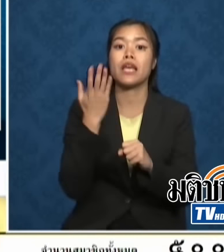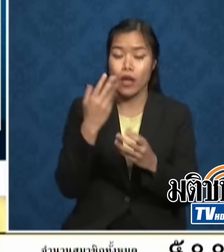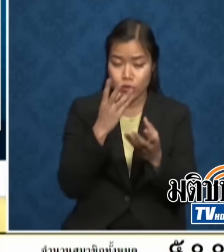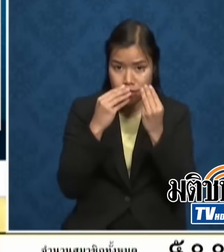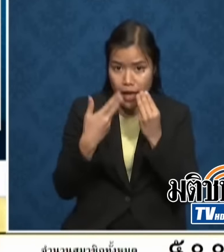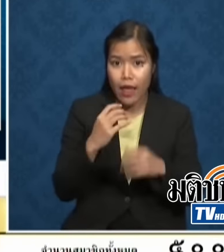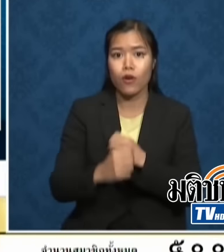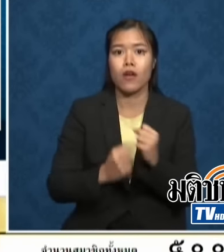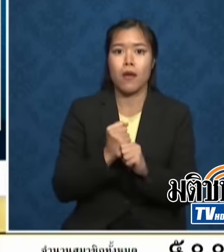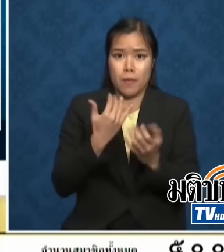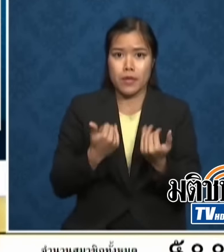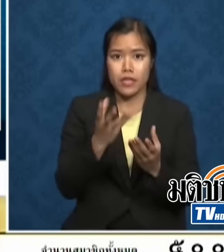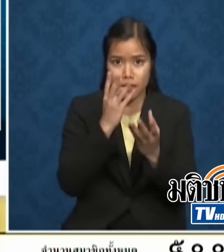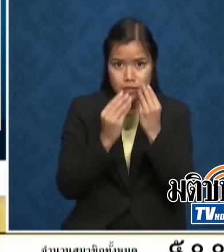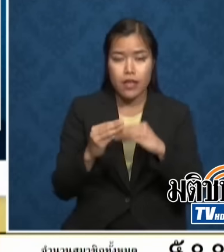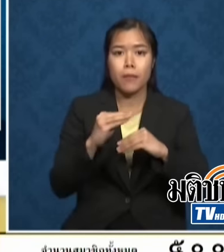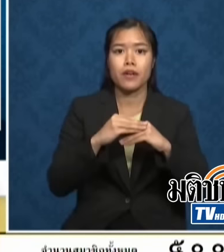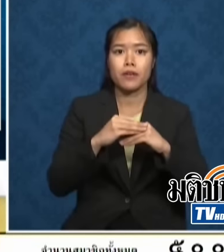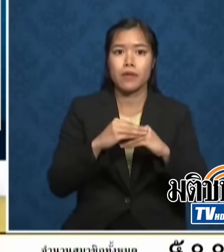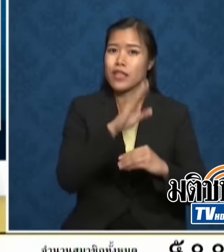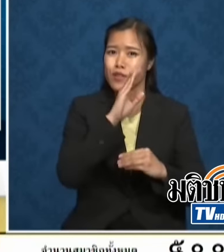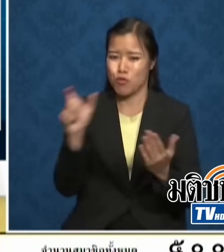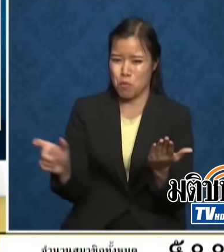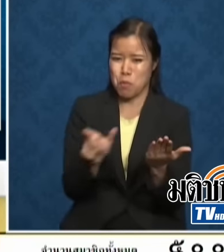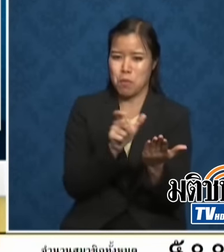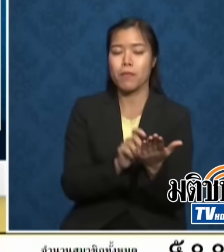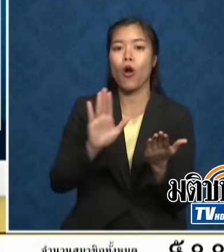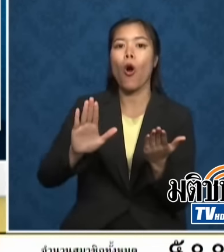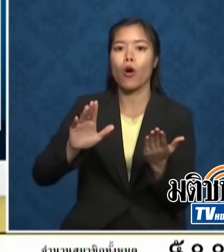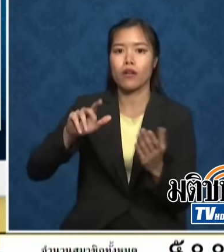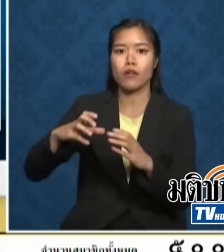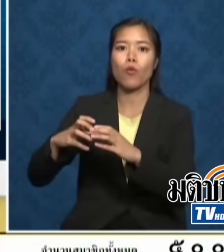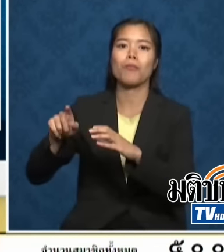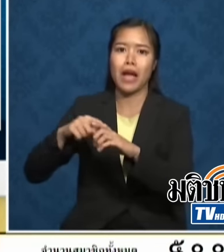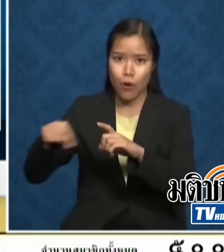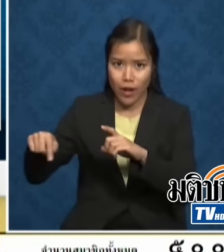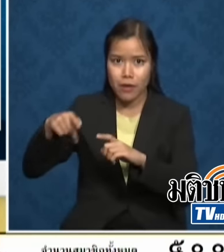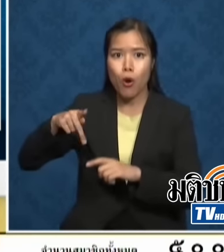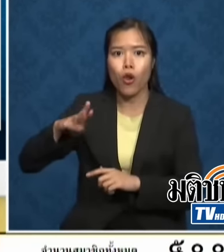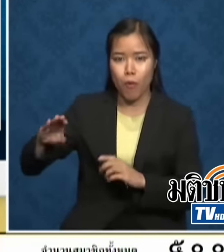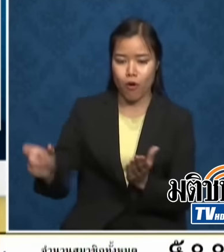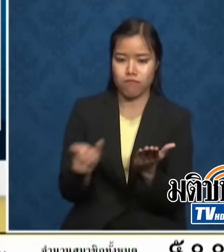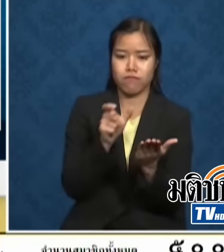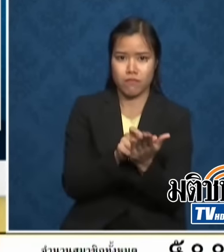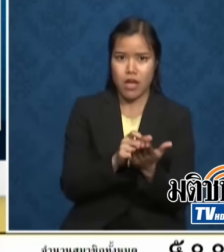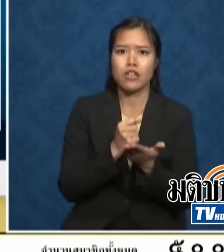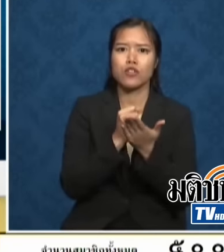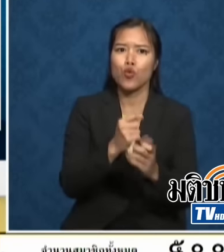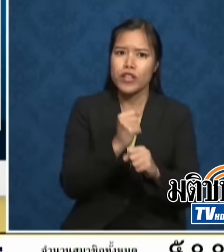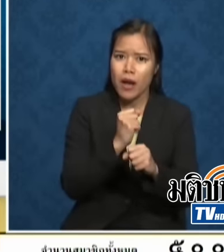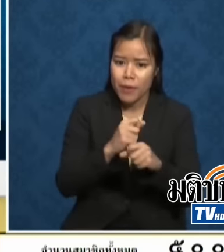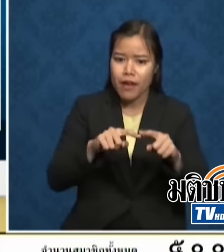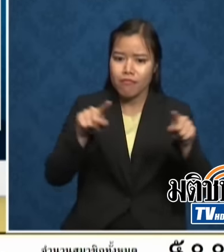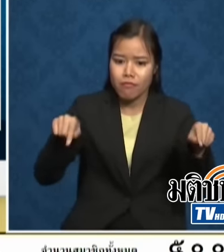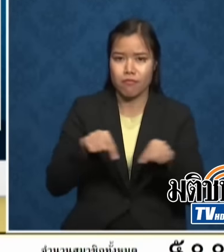มีเนื้อหาของพรบ.ของพรรคก้าวไกลเข้าไปจะทำให้ท่านทำงานได้มากขึ้นครับ อย่างน้อยให้มันมีพื้นที่ให้มันมี